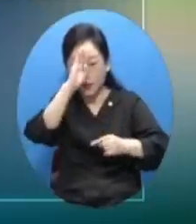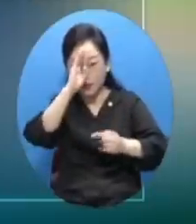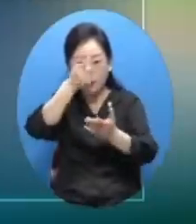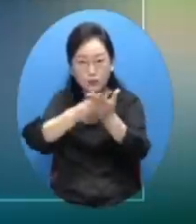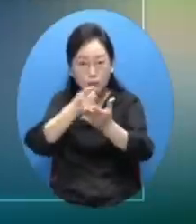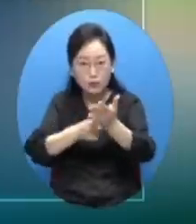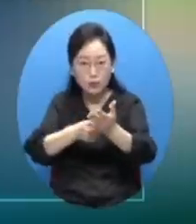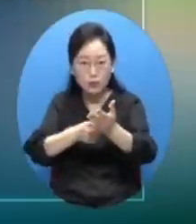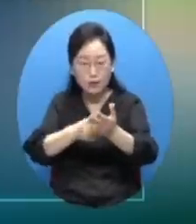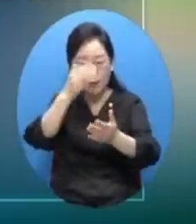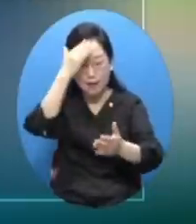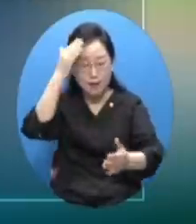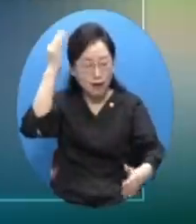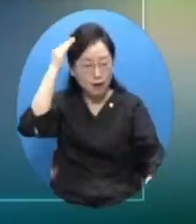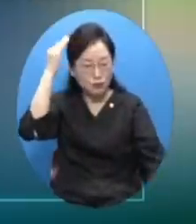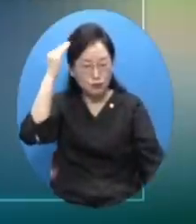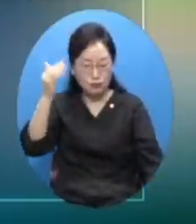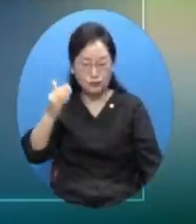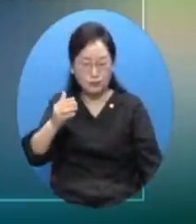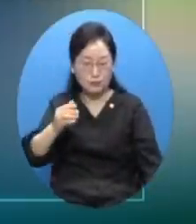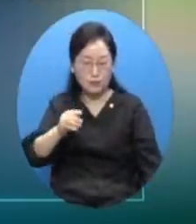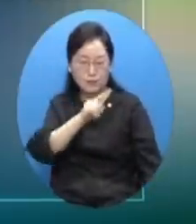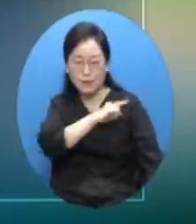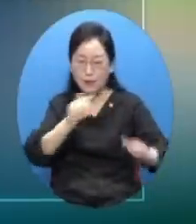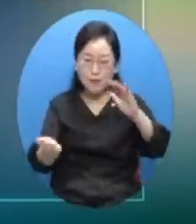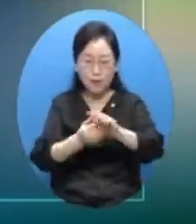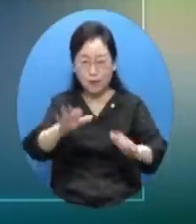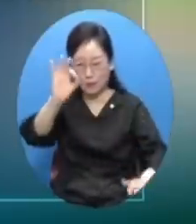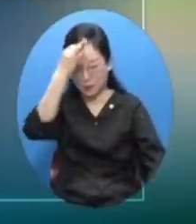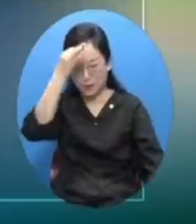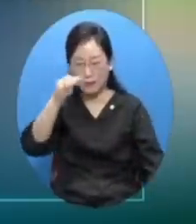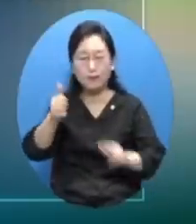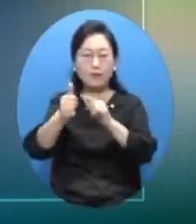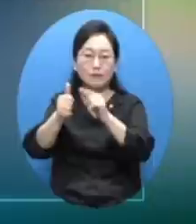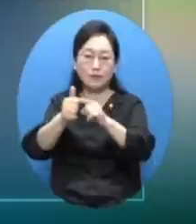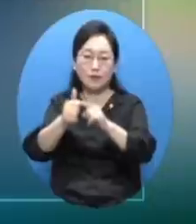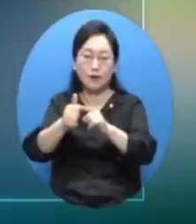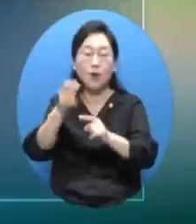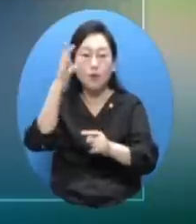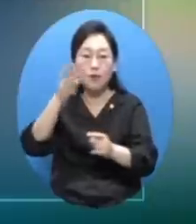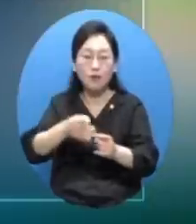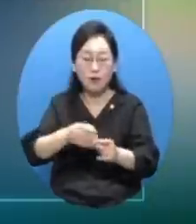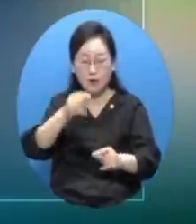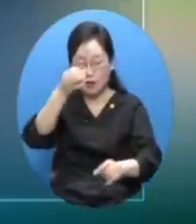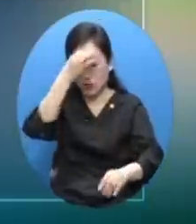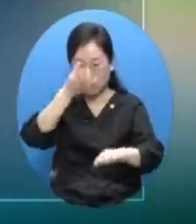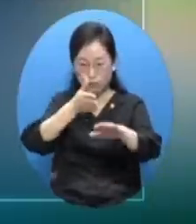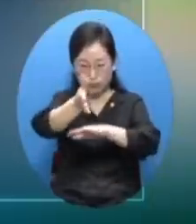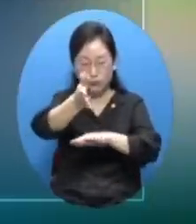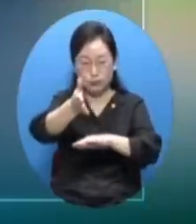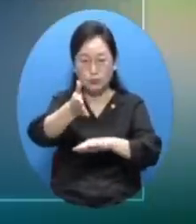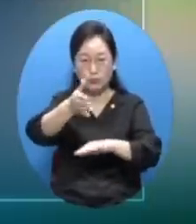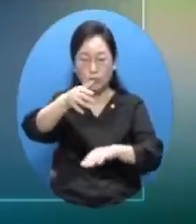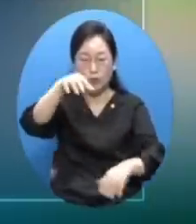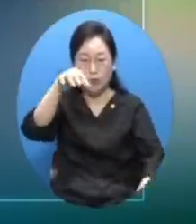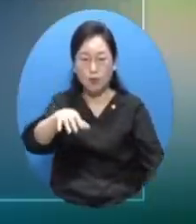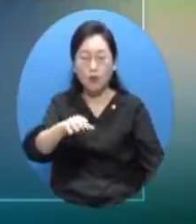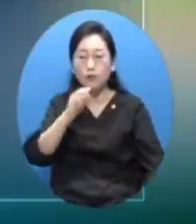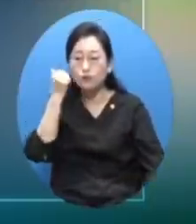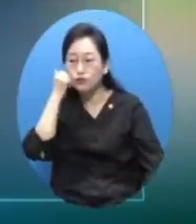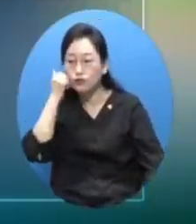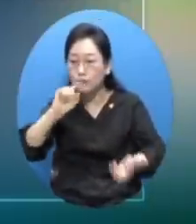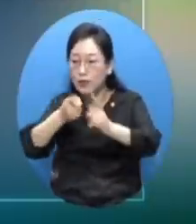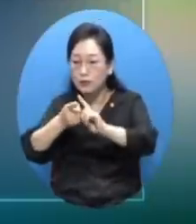권위자입니다. 응급수술이 많고 의사 인력이 많지 않은 전문 분야에서 대체 불가능한 의사라는